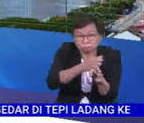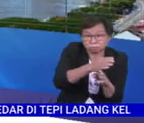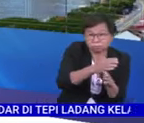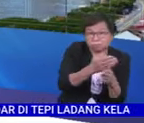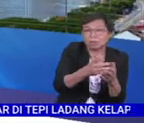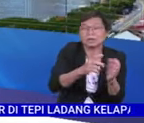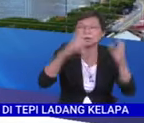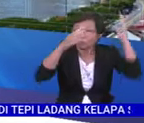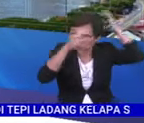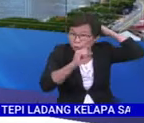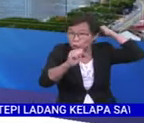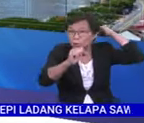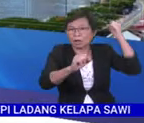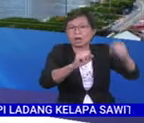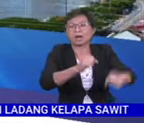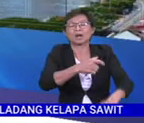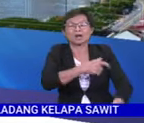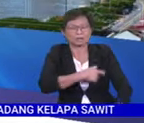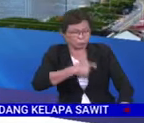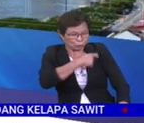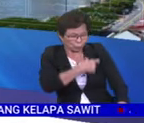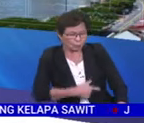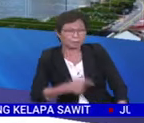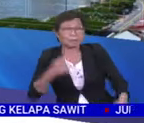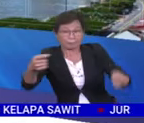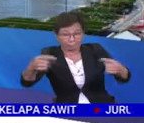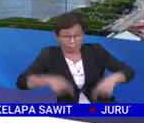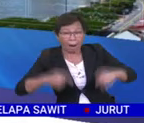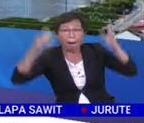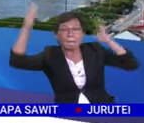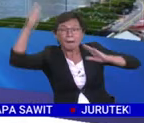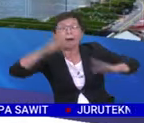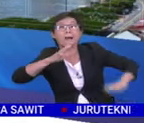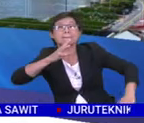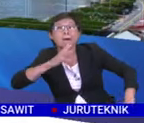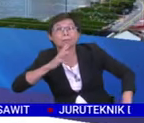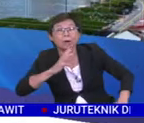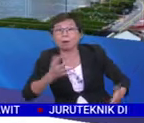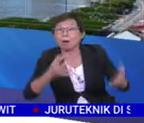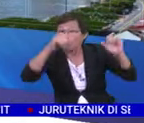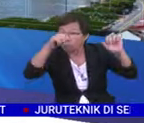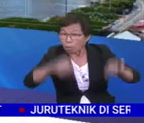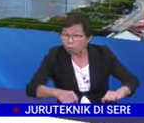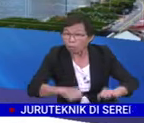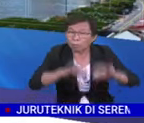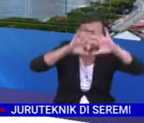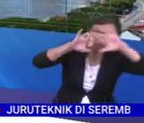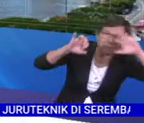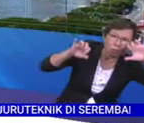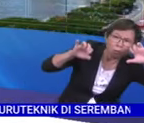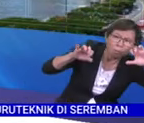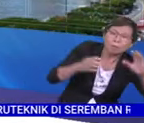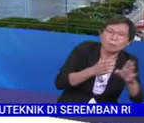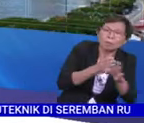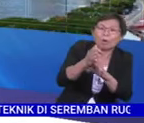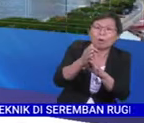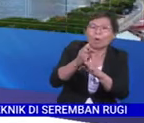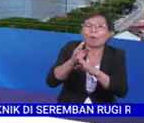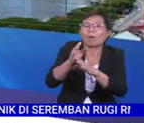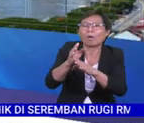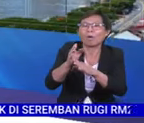duta besar Sweden ke Malaysia dokter yohimbe Strom berkata di antara yang boleh ditiru ke ialah sektor